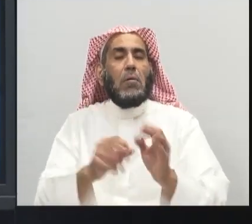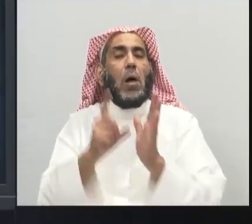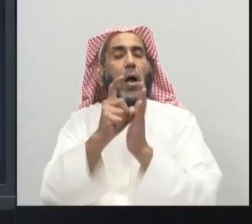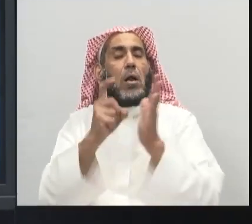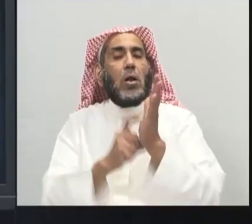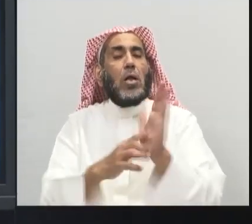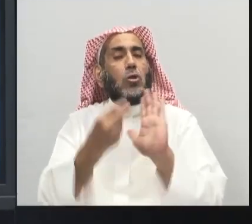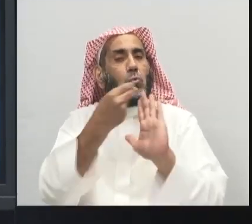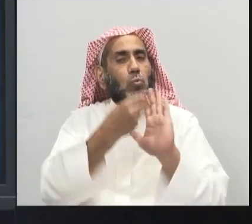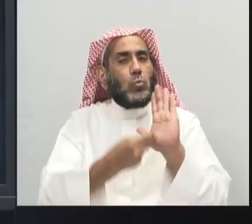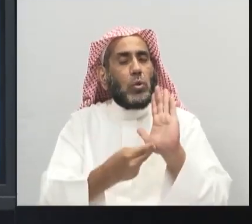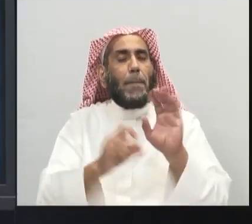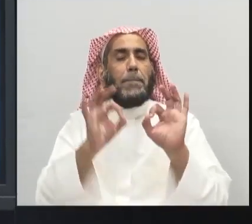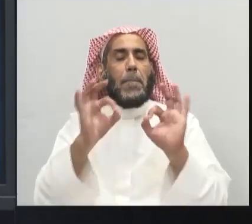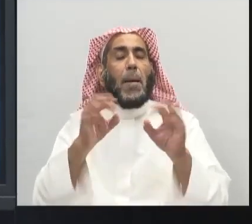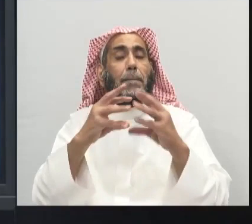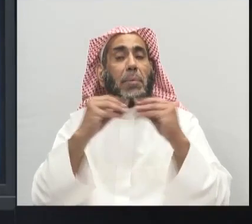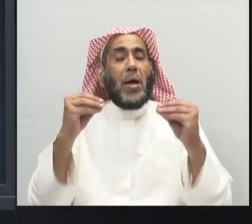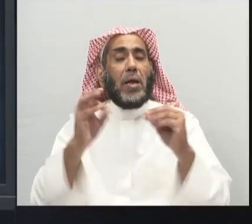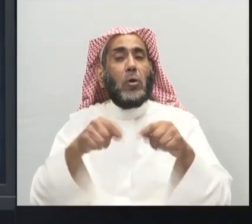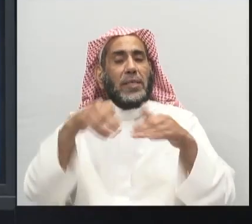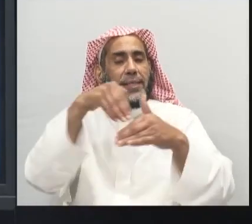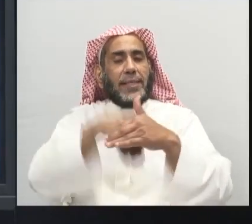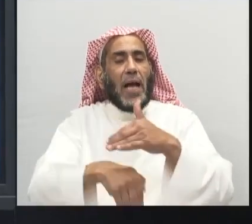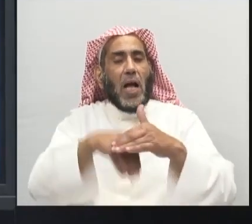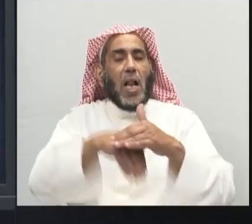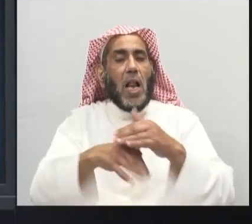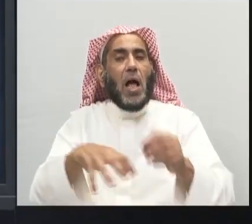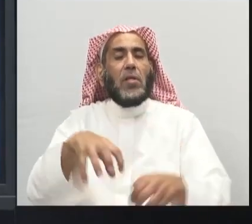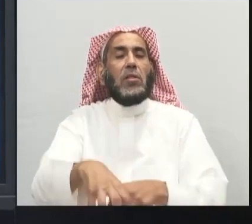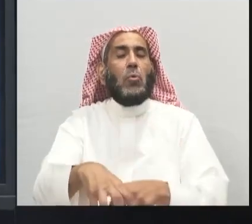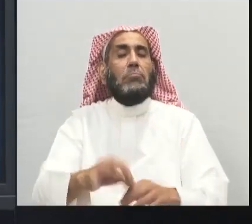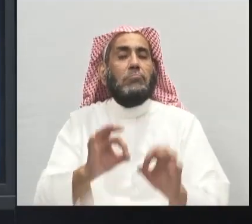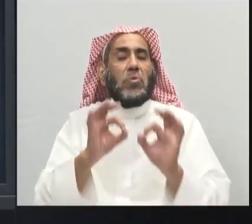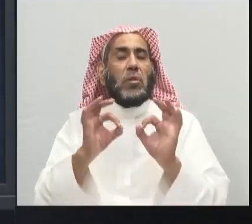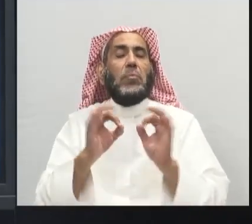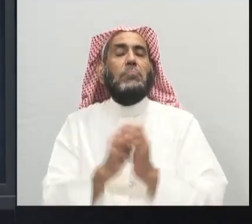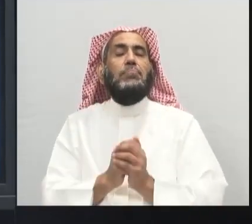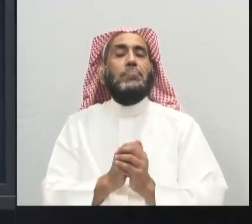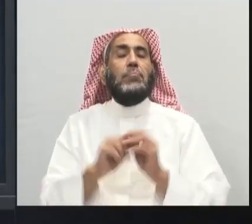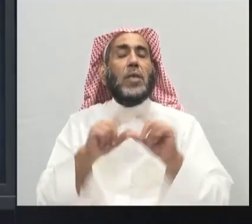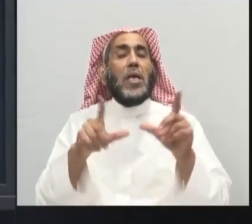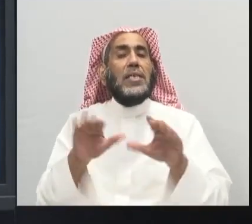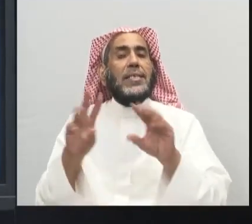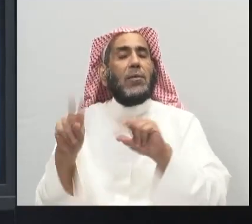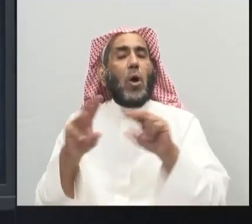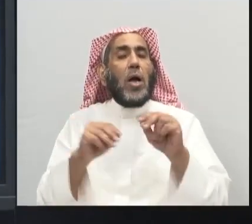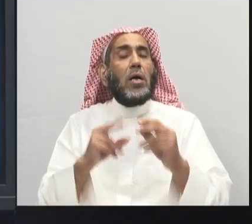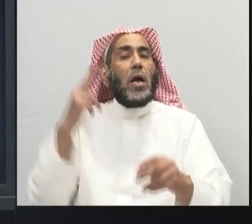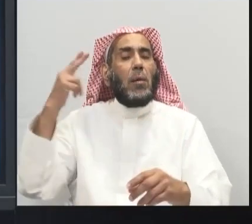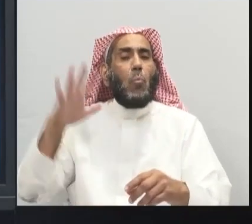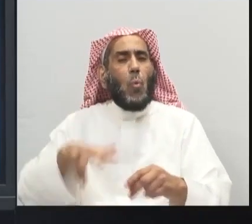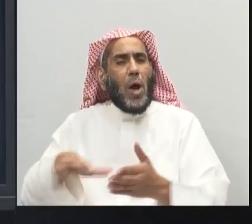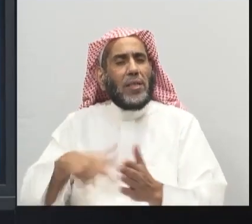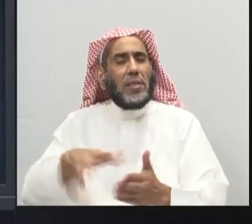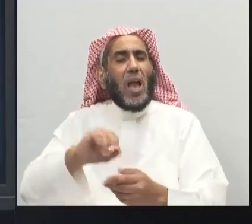الذي نص عليه بمعنى انه في في داخل هذا الاقليم في داخل هذا الاقليم سواء كان مواطنا او